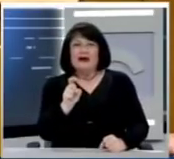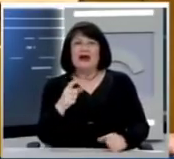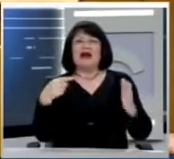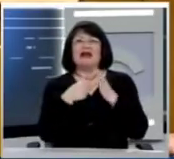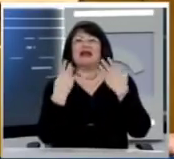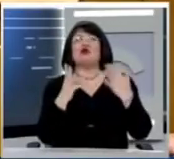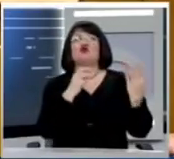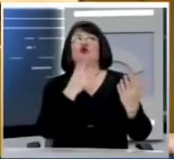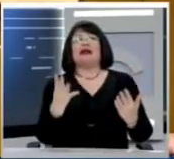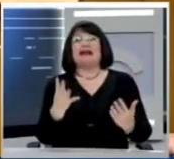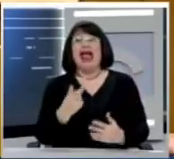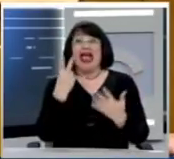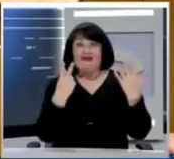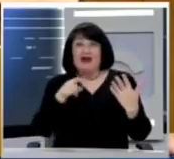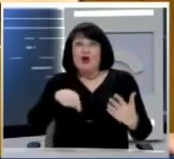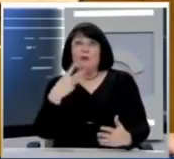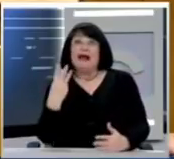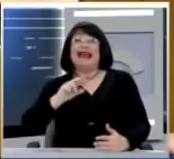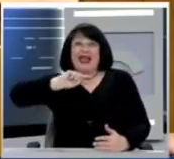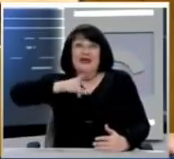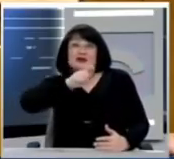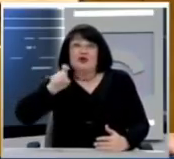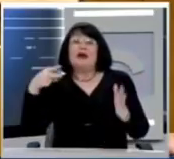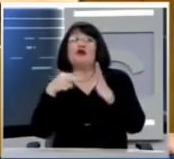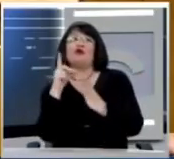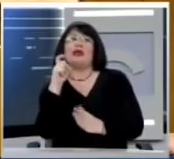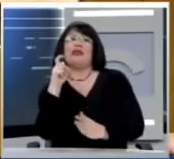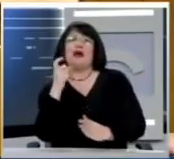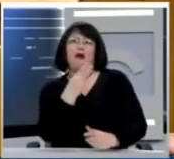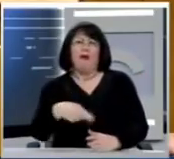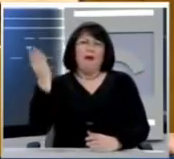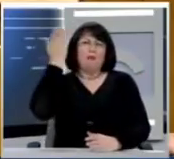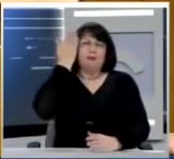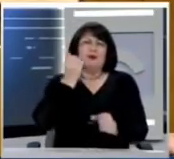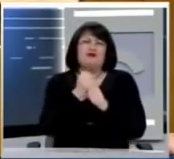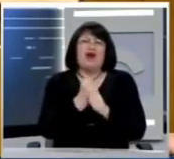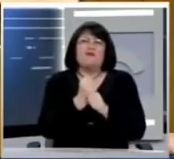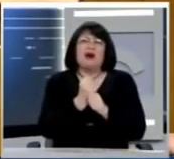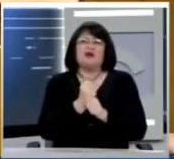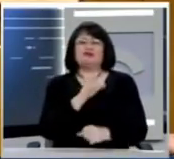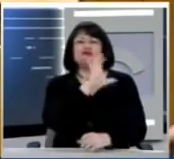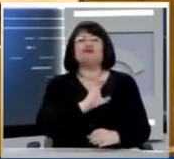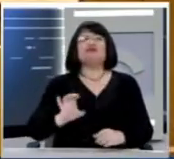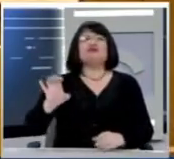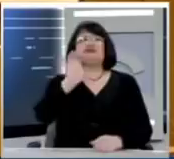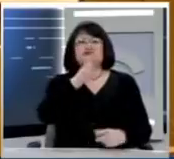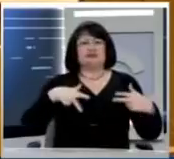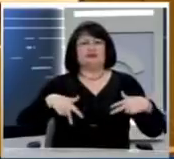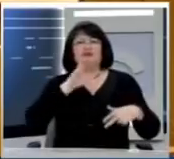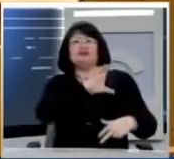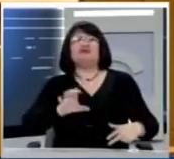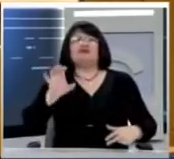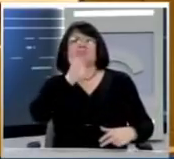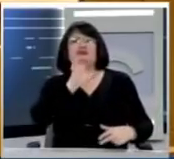89, 7,3 δις το 2010. Όταν στις υπόλοιπες χώρες του κόσμου οι φαρμακευτικές δαπάνες